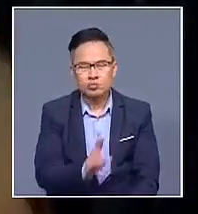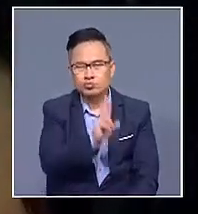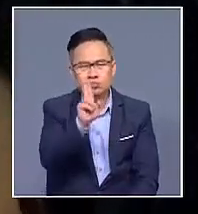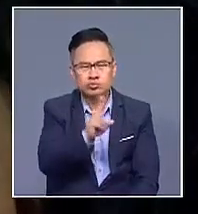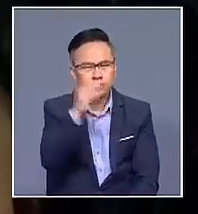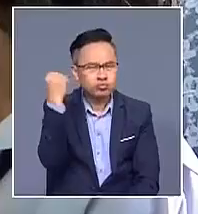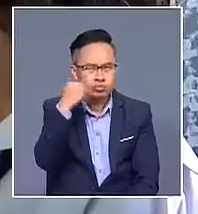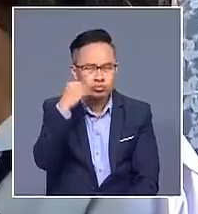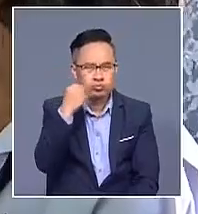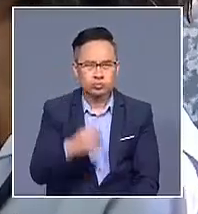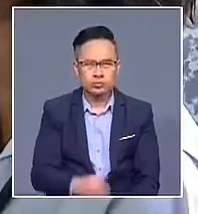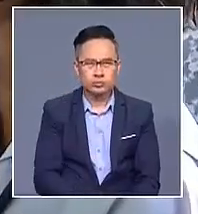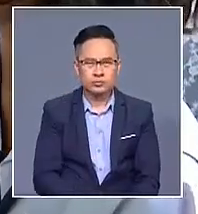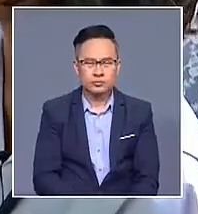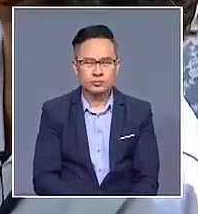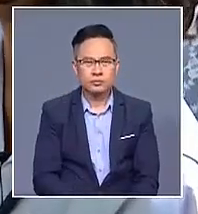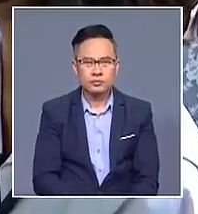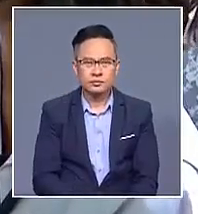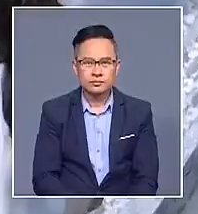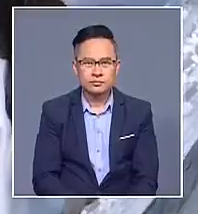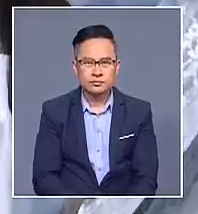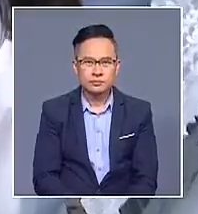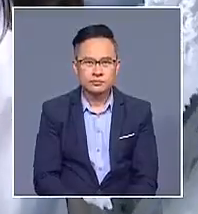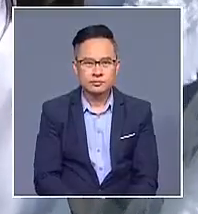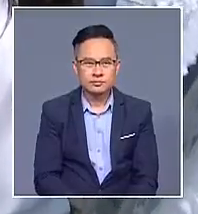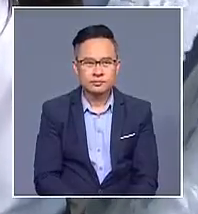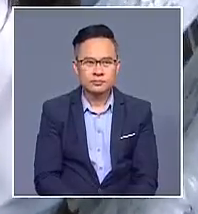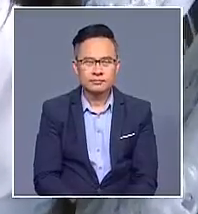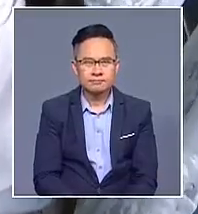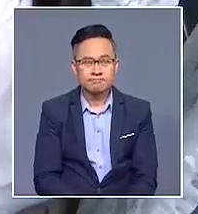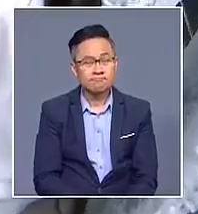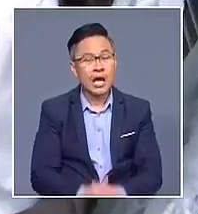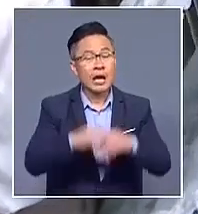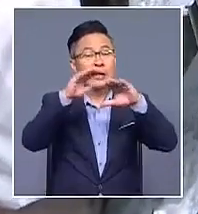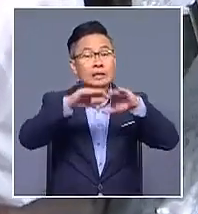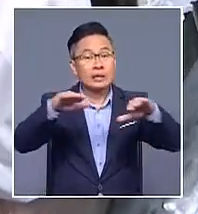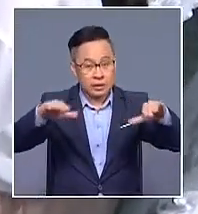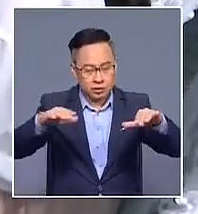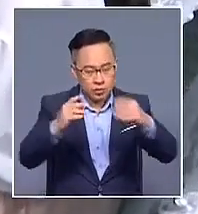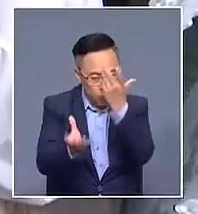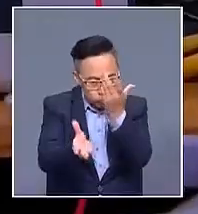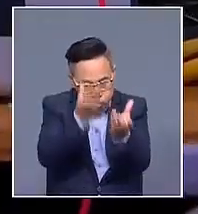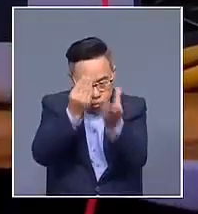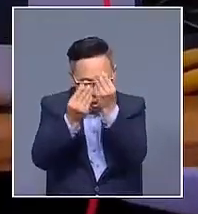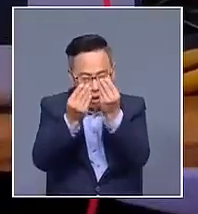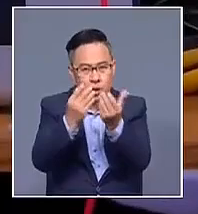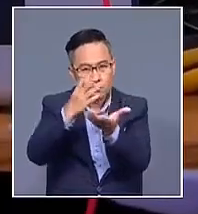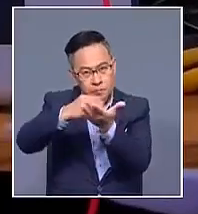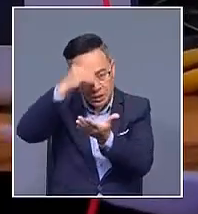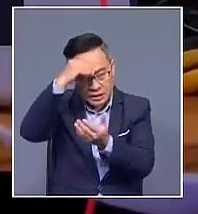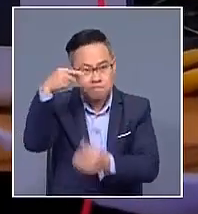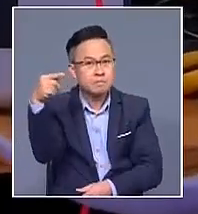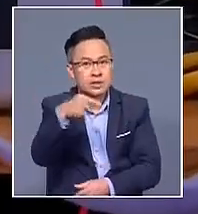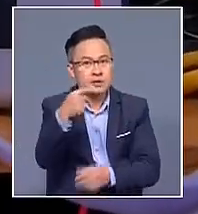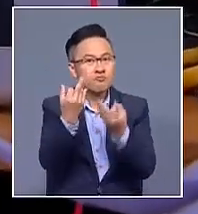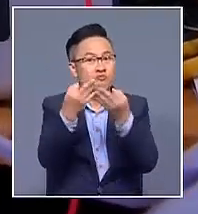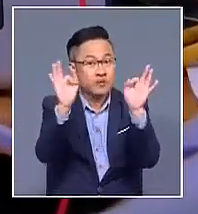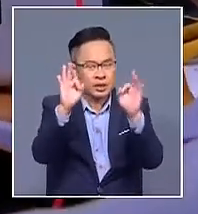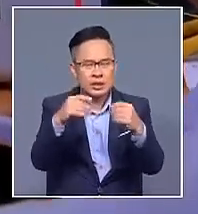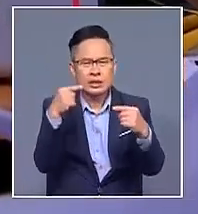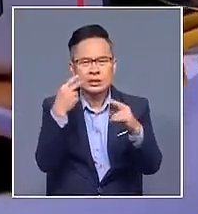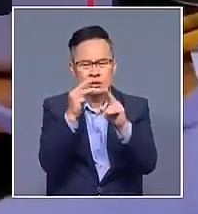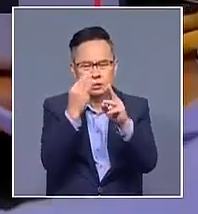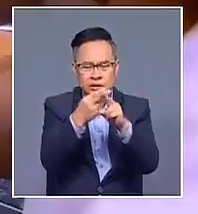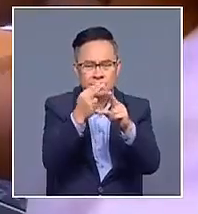นี่เก่งมาก น้องๆสามารถเข้าไปติวหนังสือเพื่อสอบ O-NET ผ่าน dealfree.com ได้ทั้งท